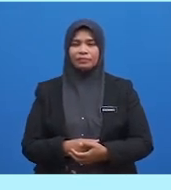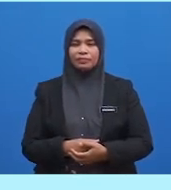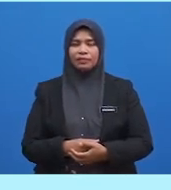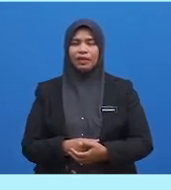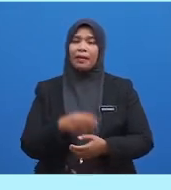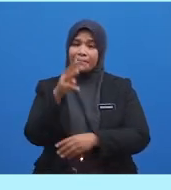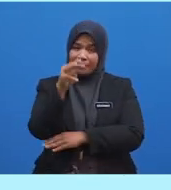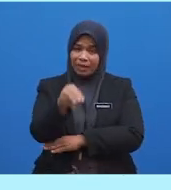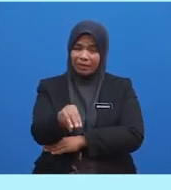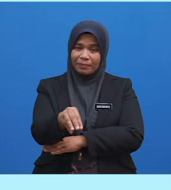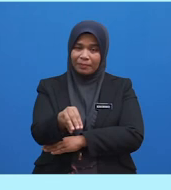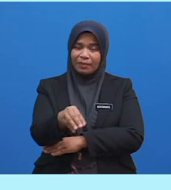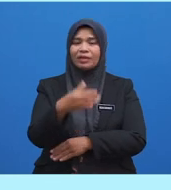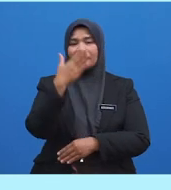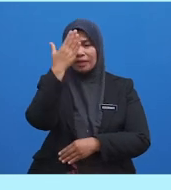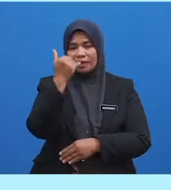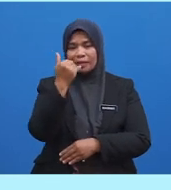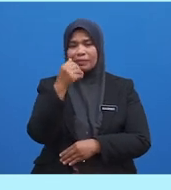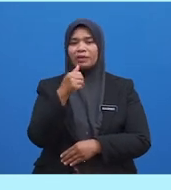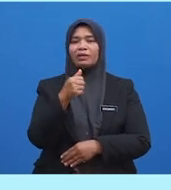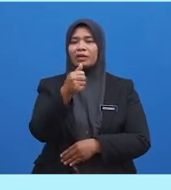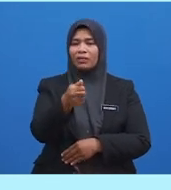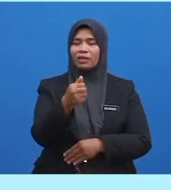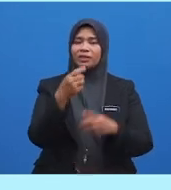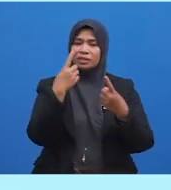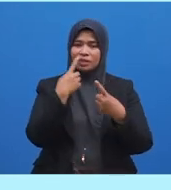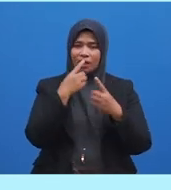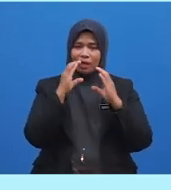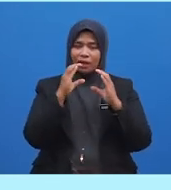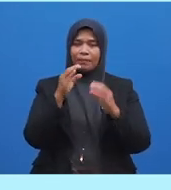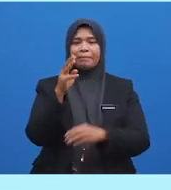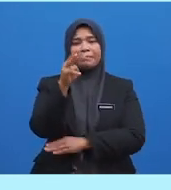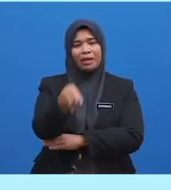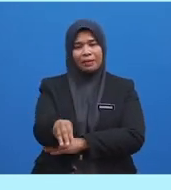malam Kenapa kamu jawab malam